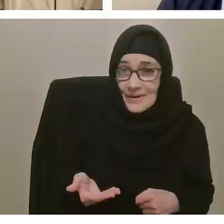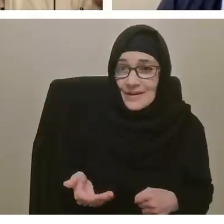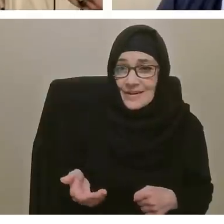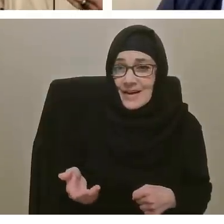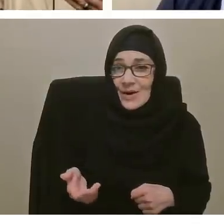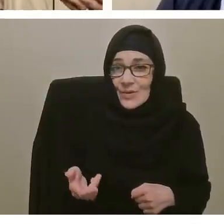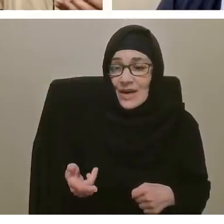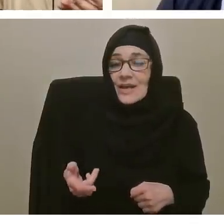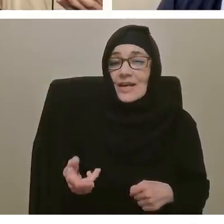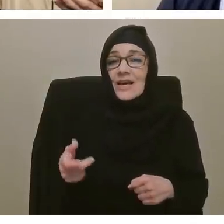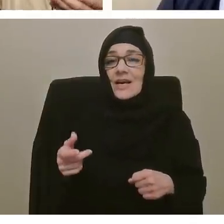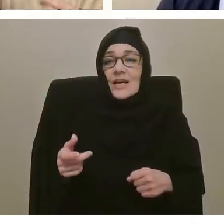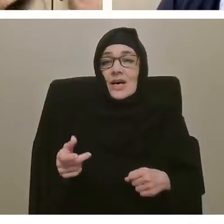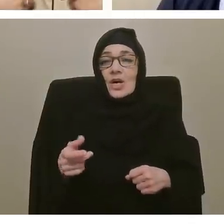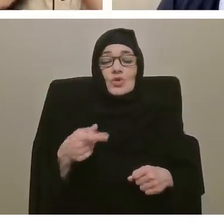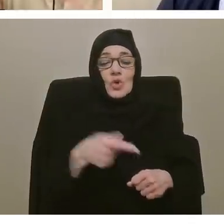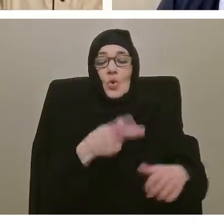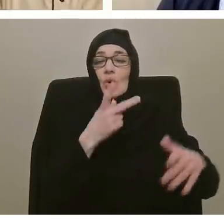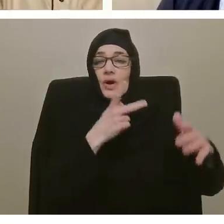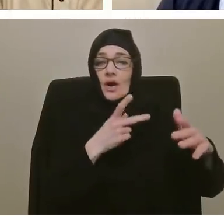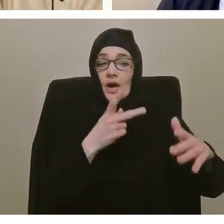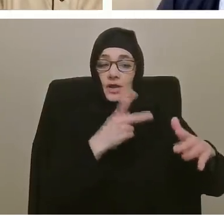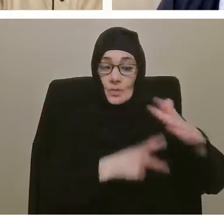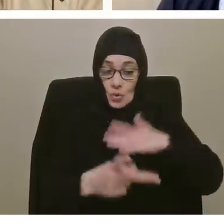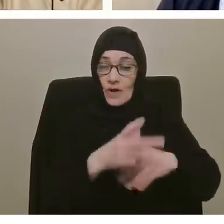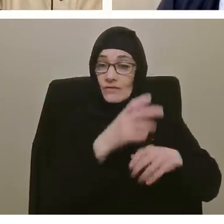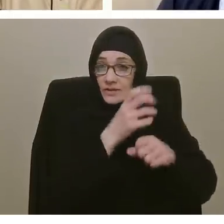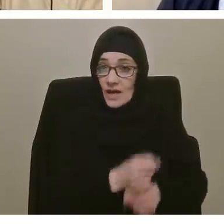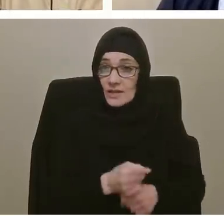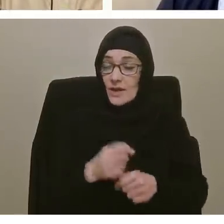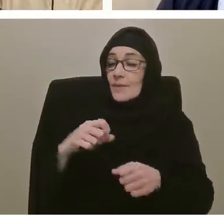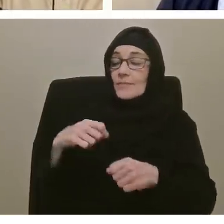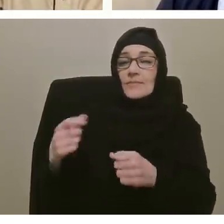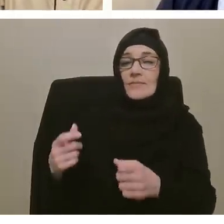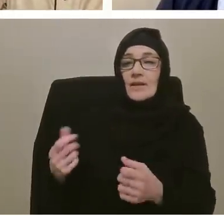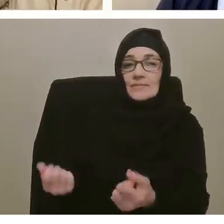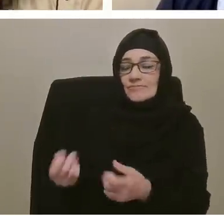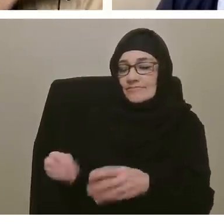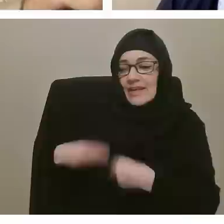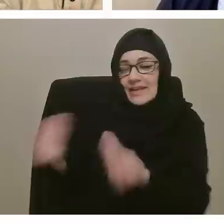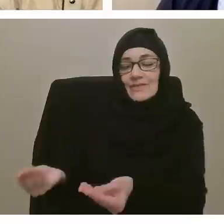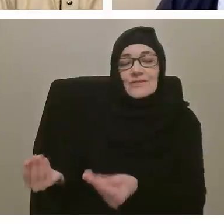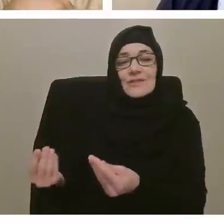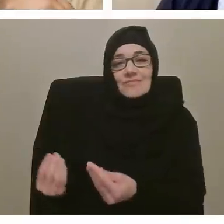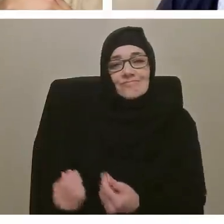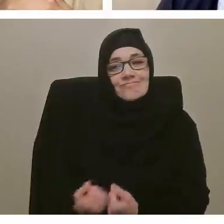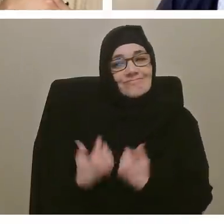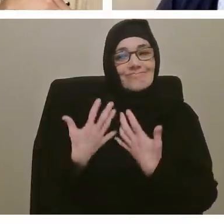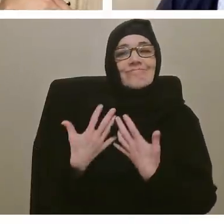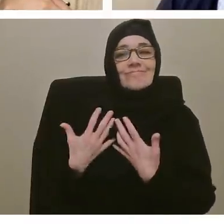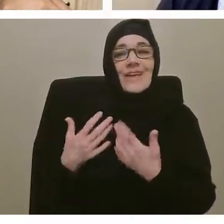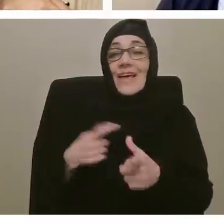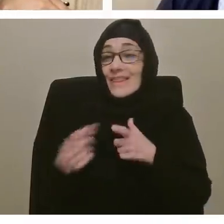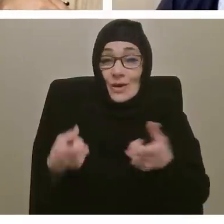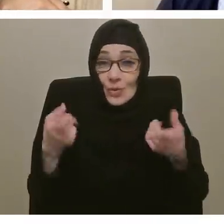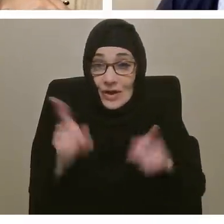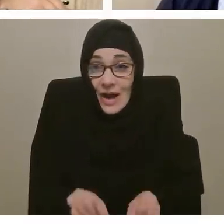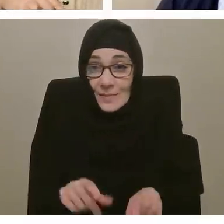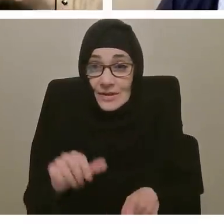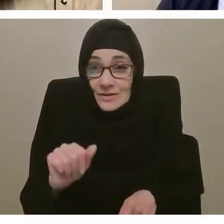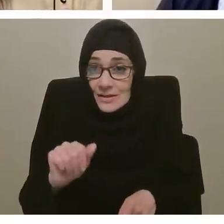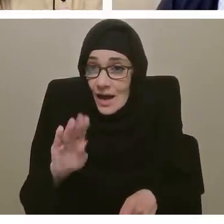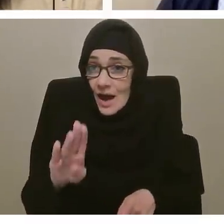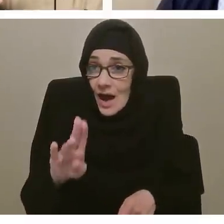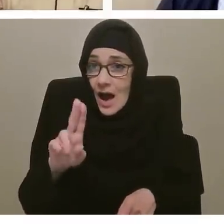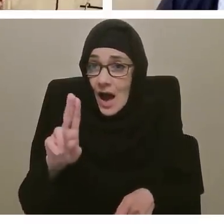Prophet ﷺ elevates him because he was elevated through the Qur'an. And then what happens? Abu Lahab,